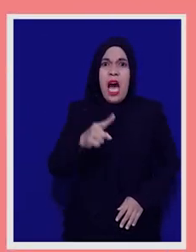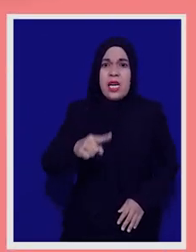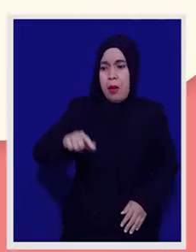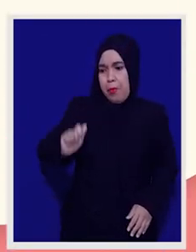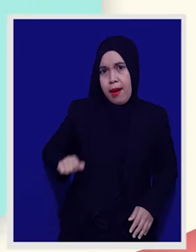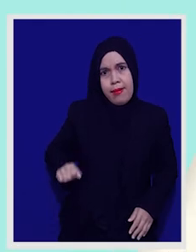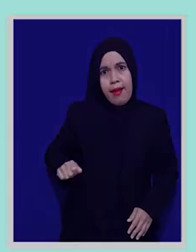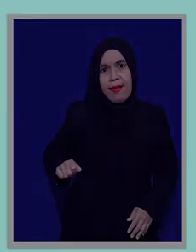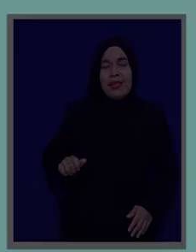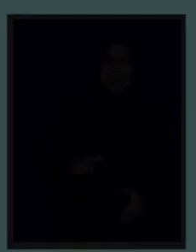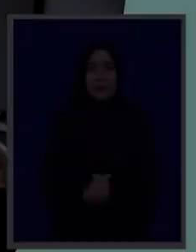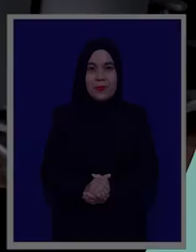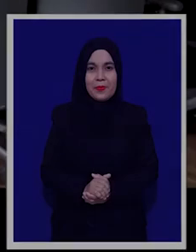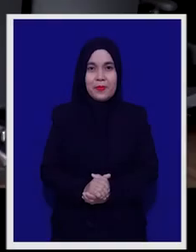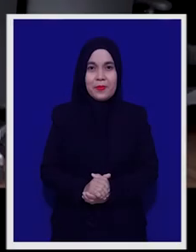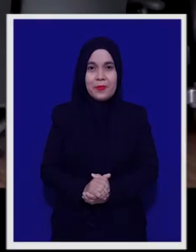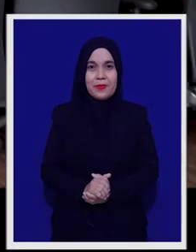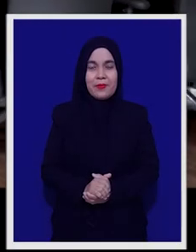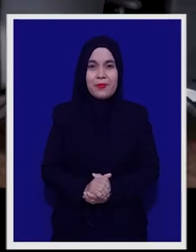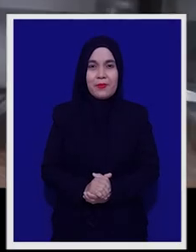pengadilan.